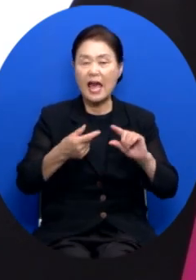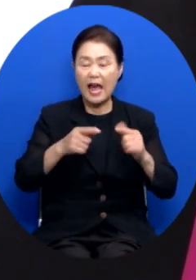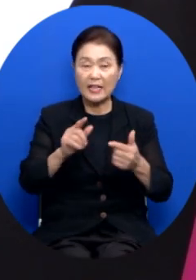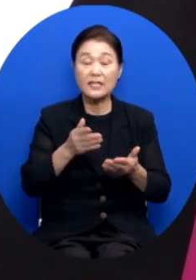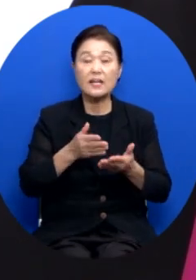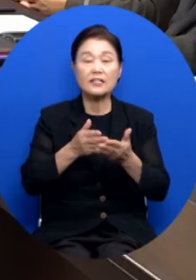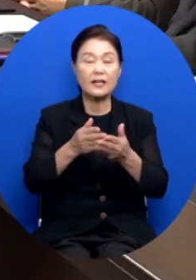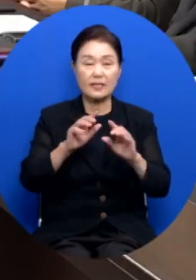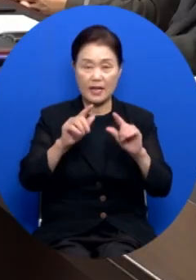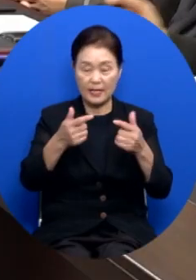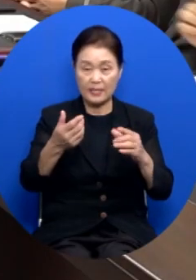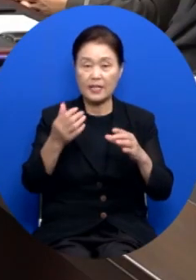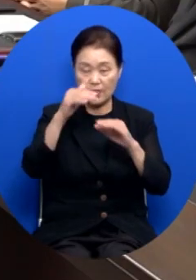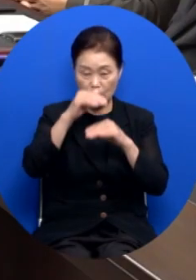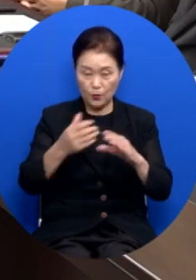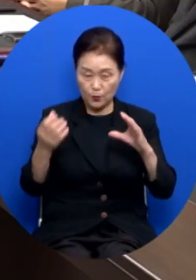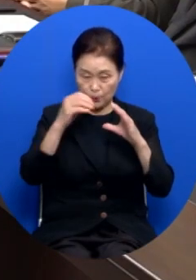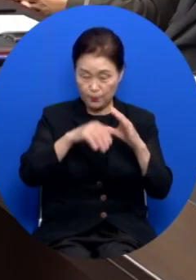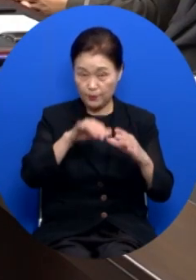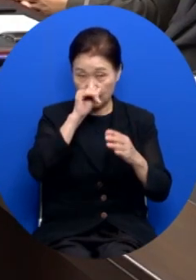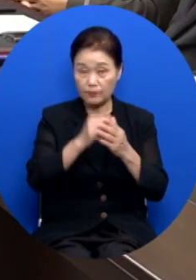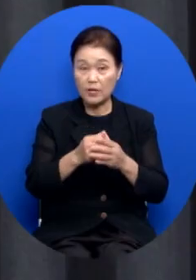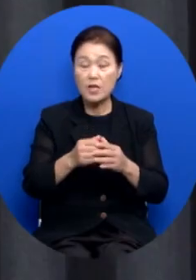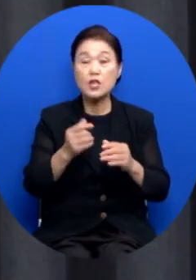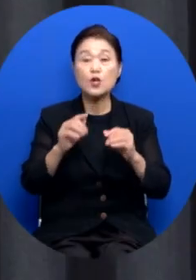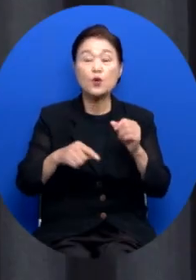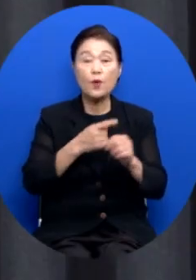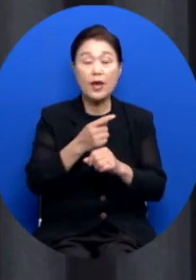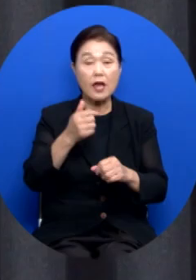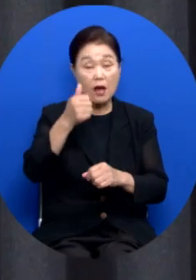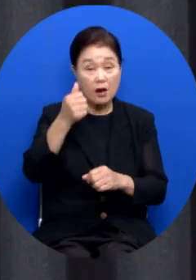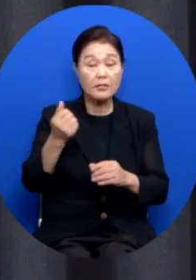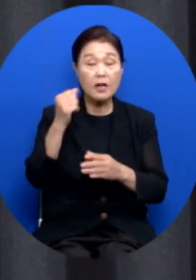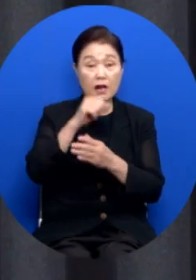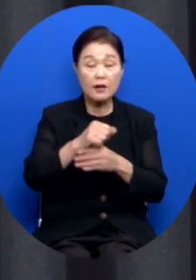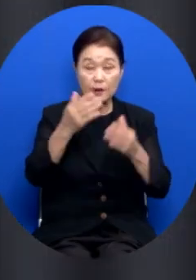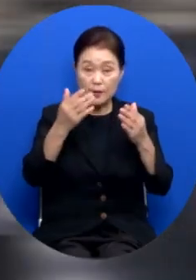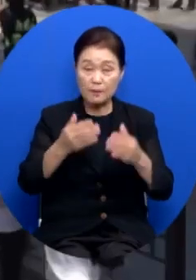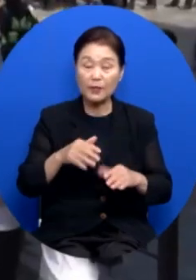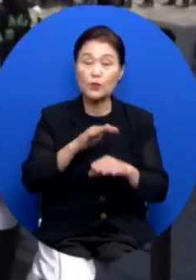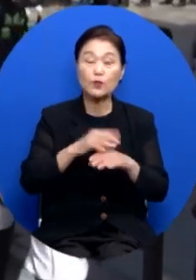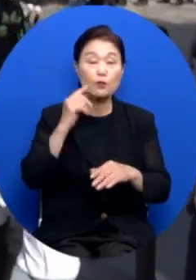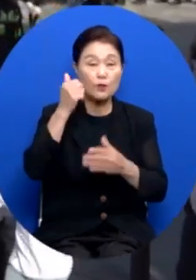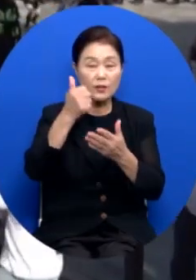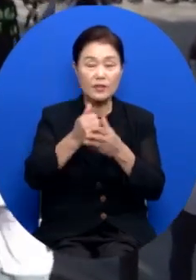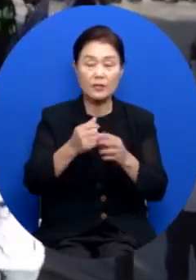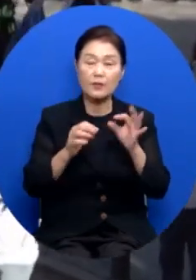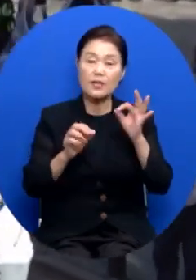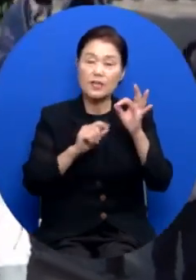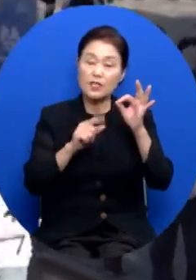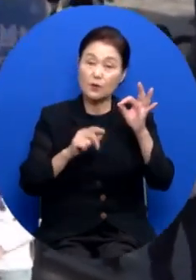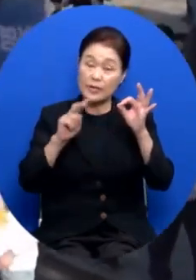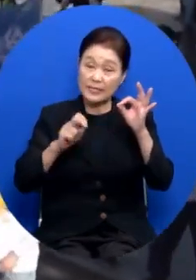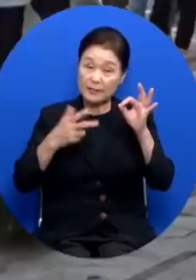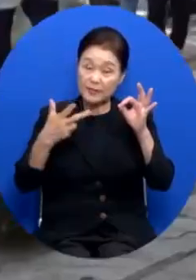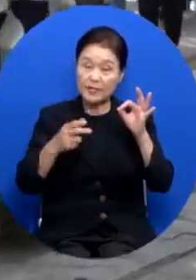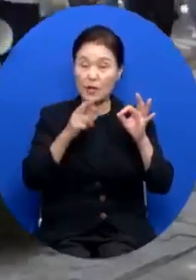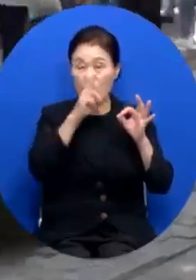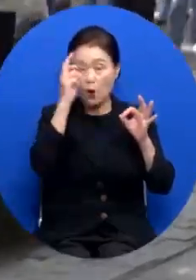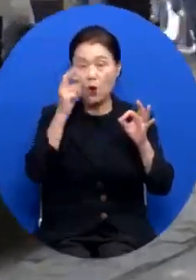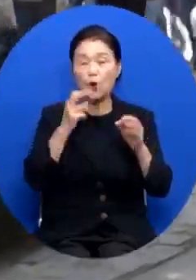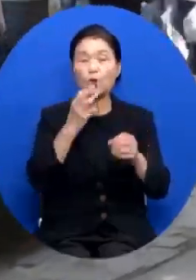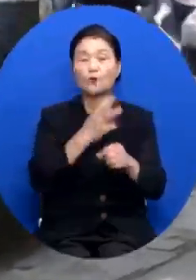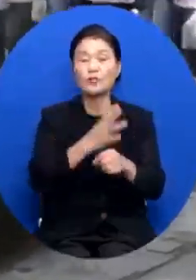포함됐습니다. 이 밖에도 의장의 허락을 받아 발언한 세계로교회 손연보 목사는 오는 10월 27일 오후 3시